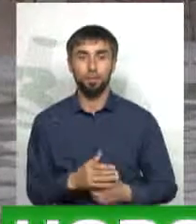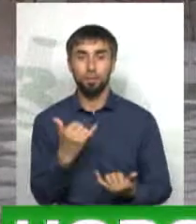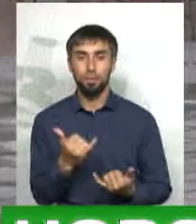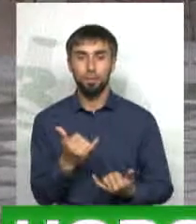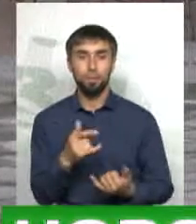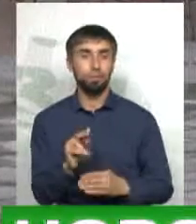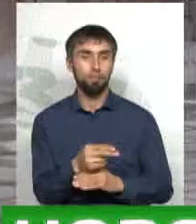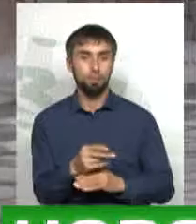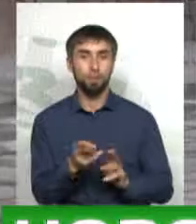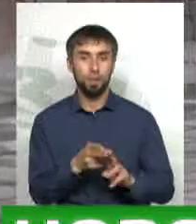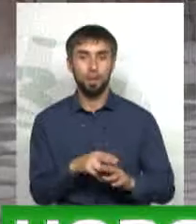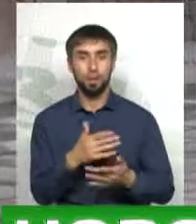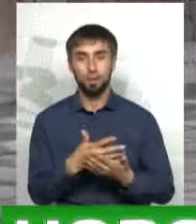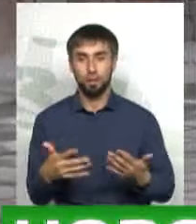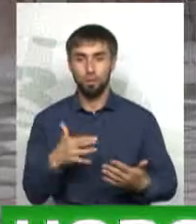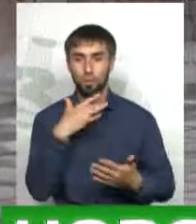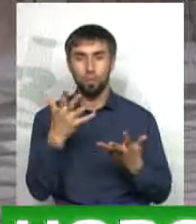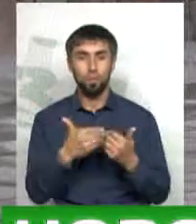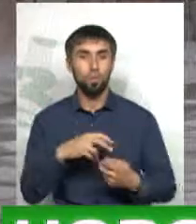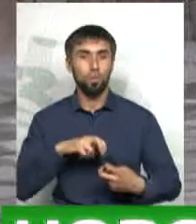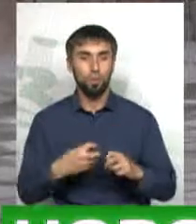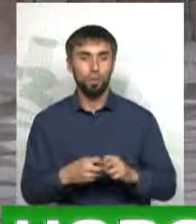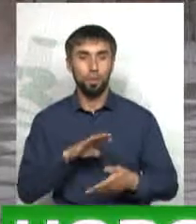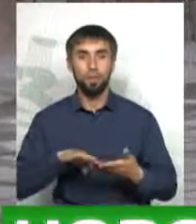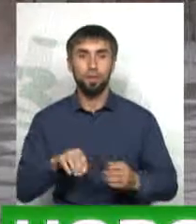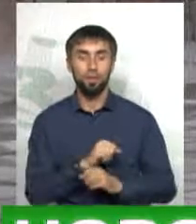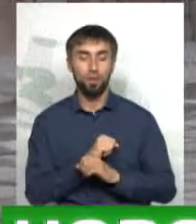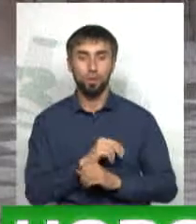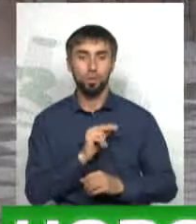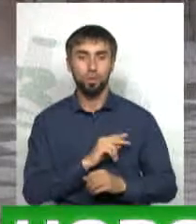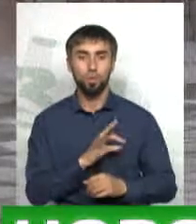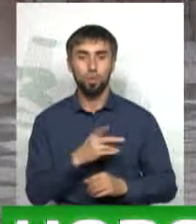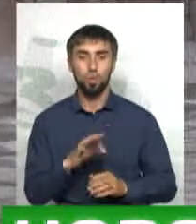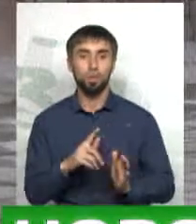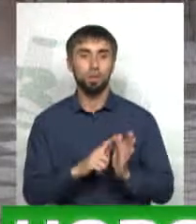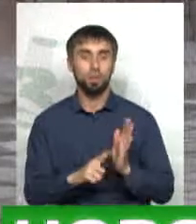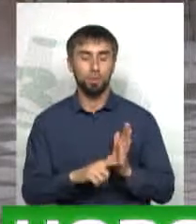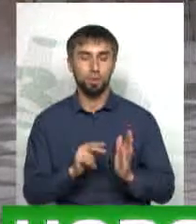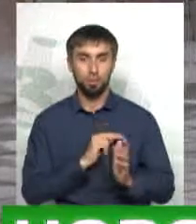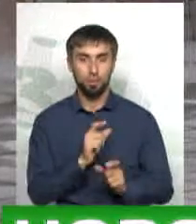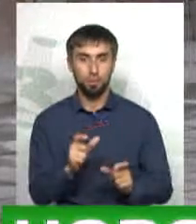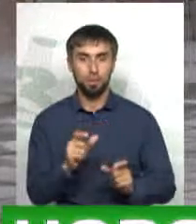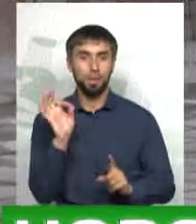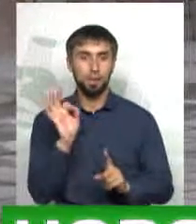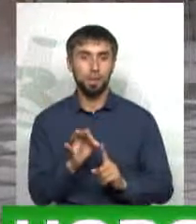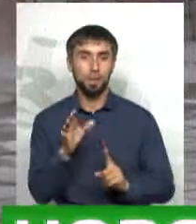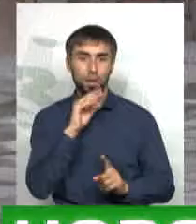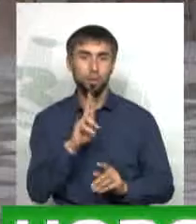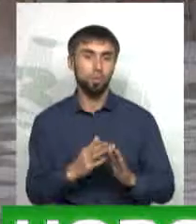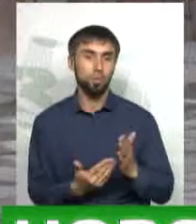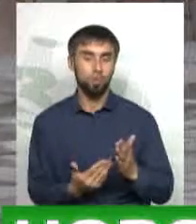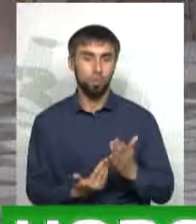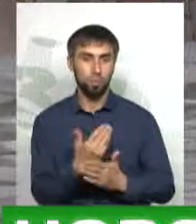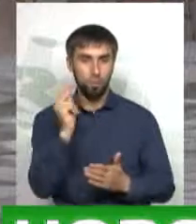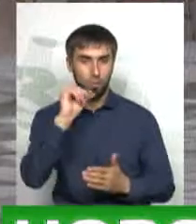Сейчас над устранением этих и других многочисленных проблем без выходных работают около 70 рабочих. Цель – успеть к новому